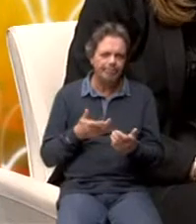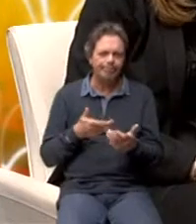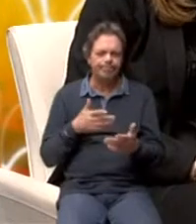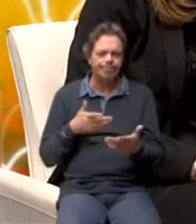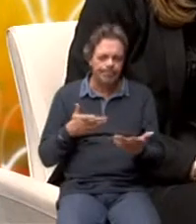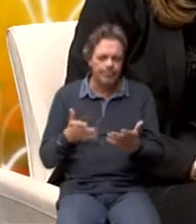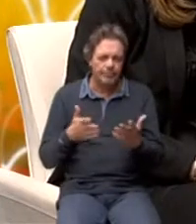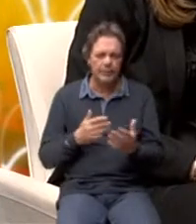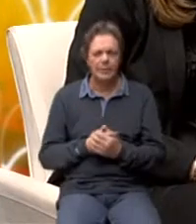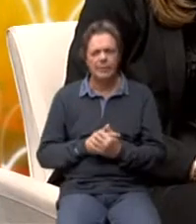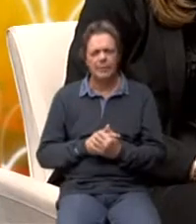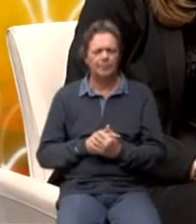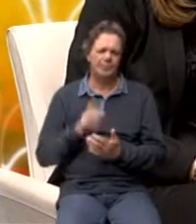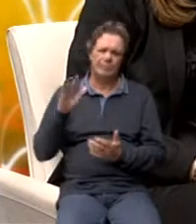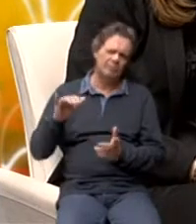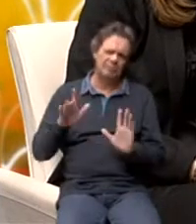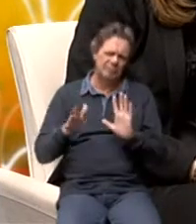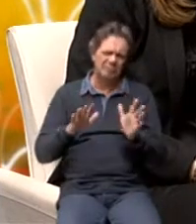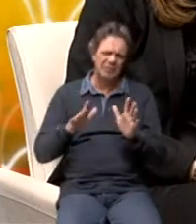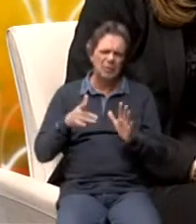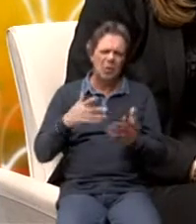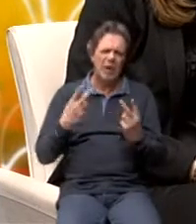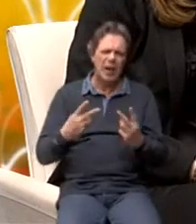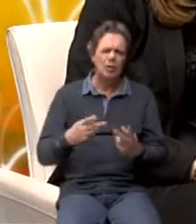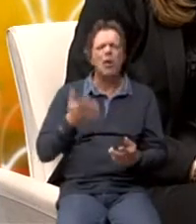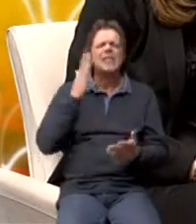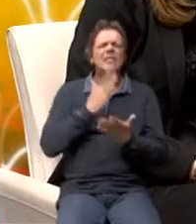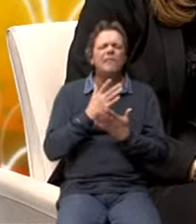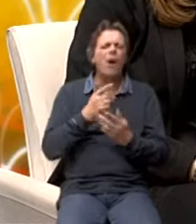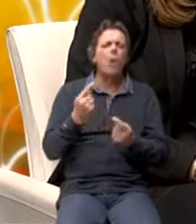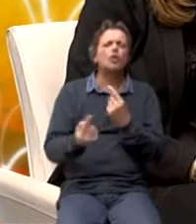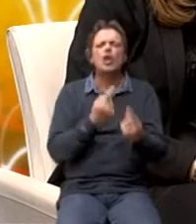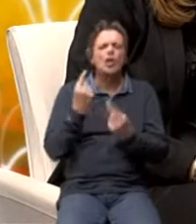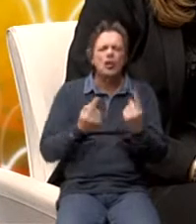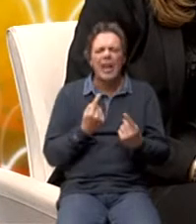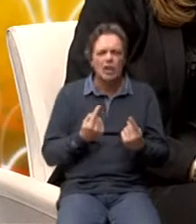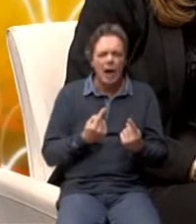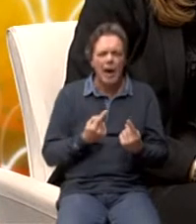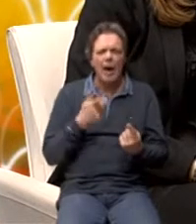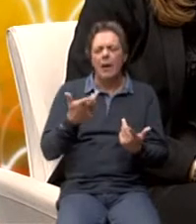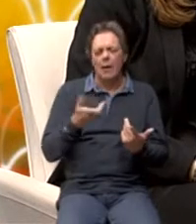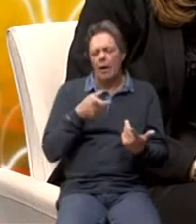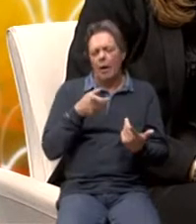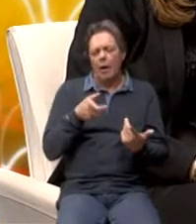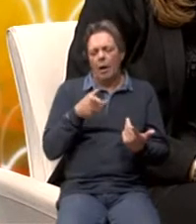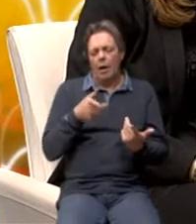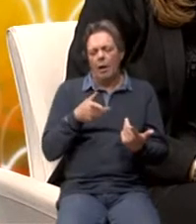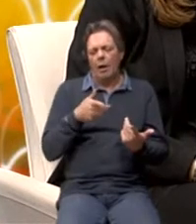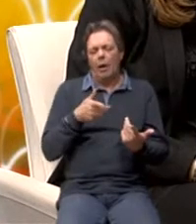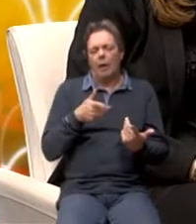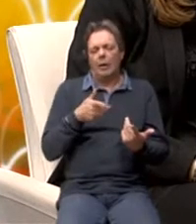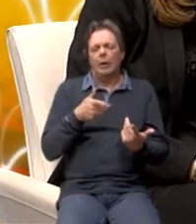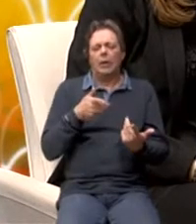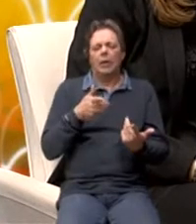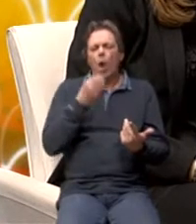Svaki od incidenata koji se dešavaju na tom području su jedno dva ili tri koraka natrag za ekološke proizvođače